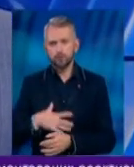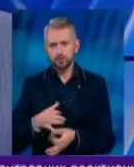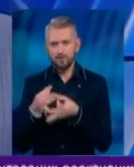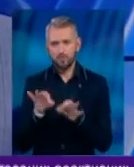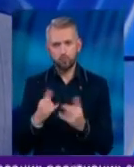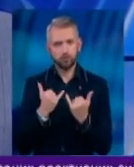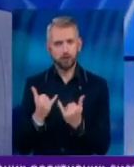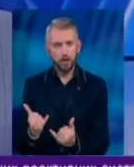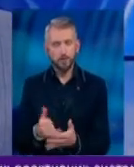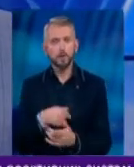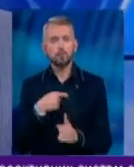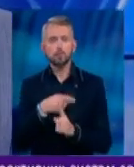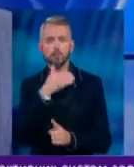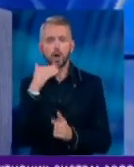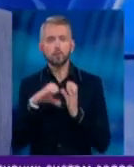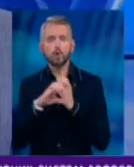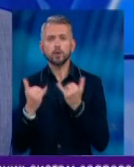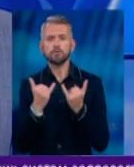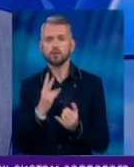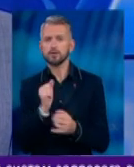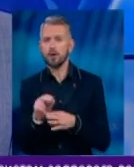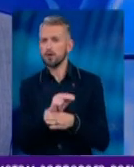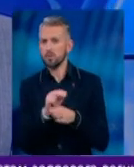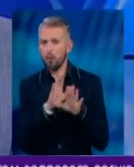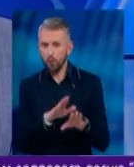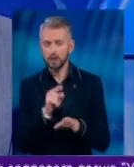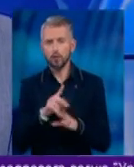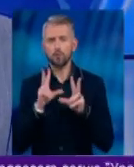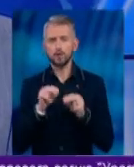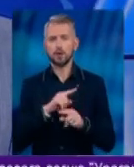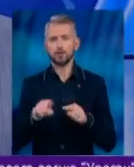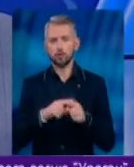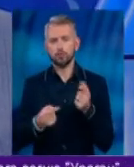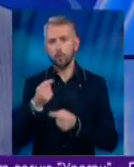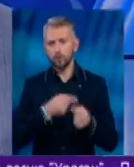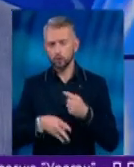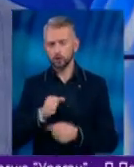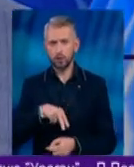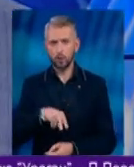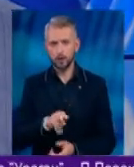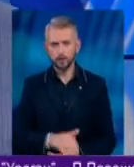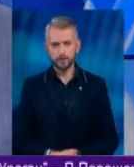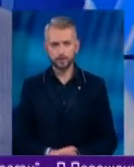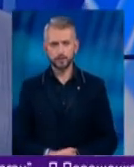пропускати. Крім того, багато вагонів нині перебувають на ремонті та їх обіцяють невдовзі повернути на колії.